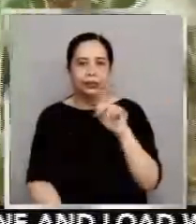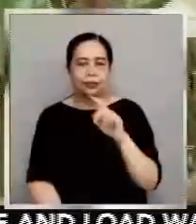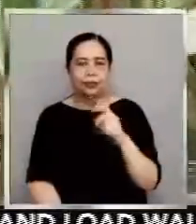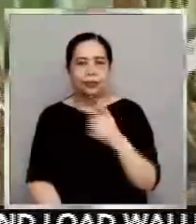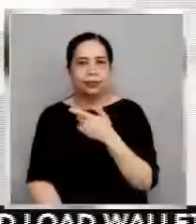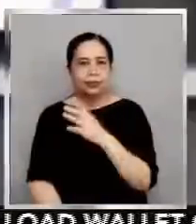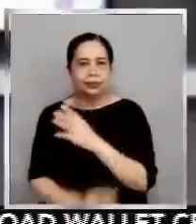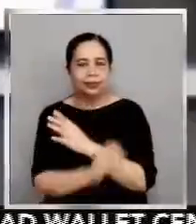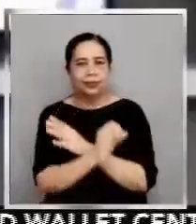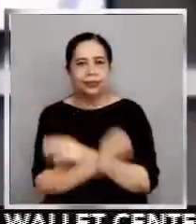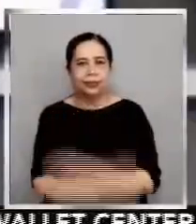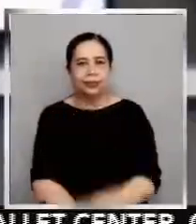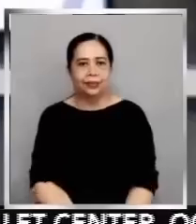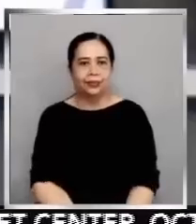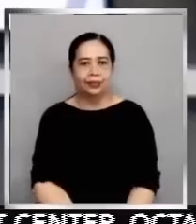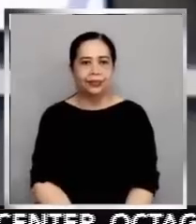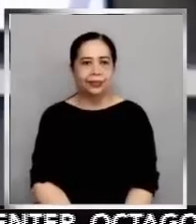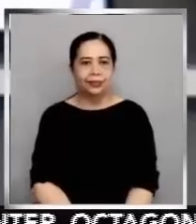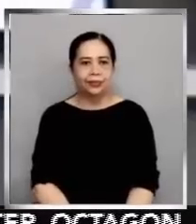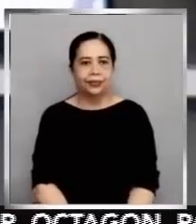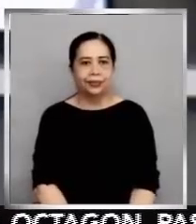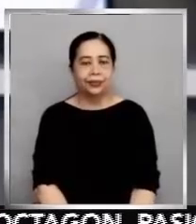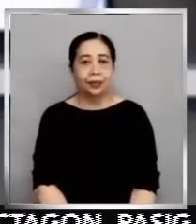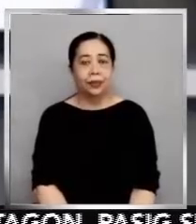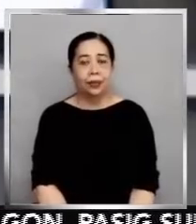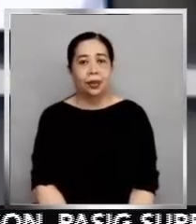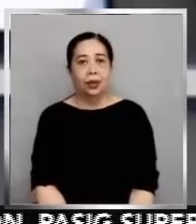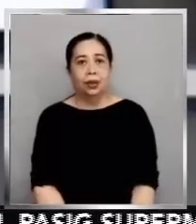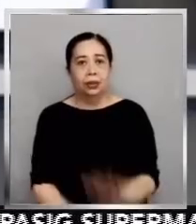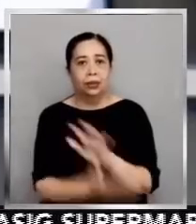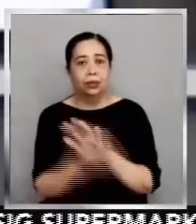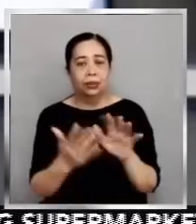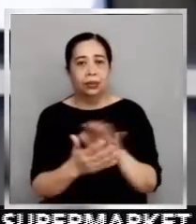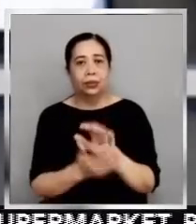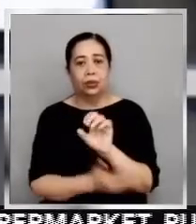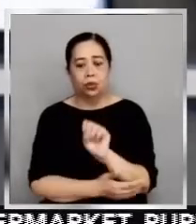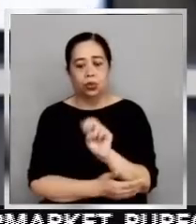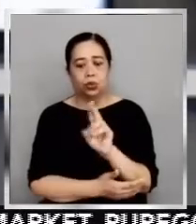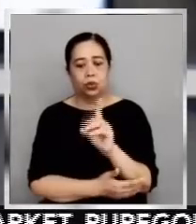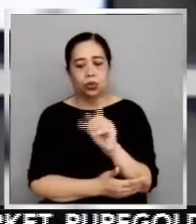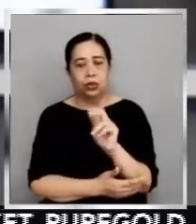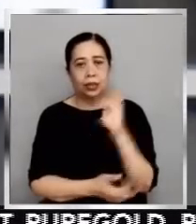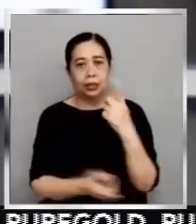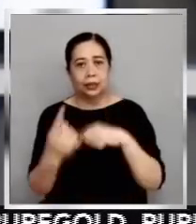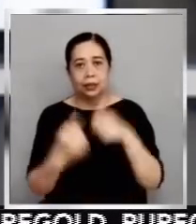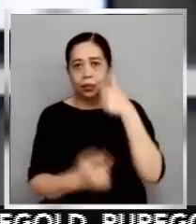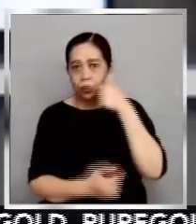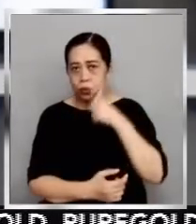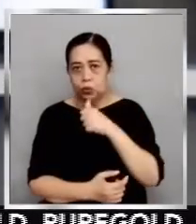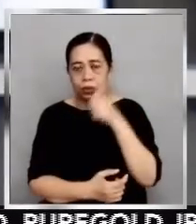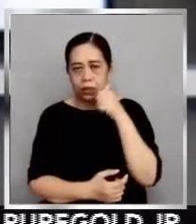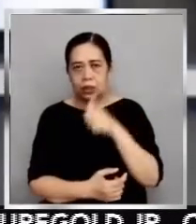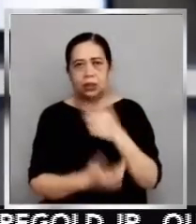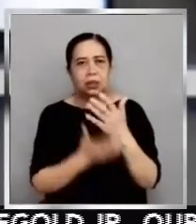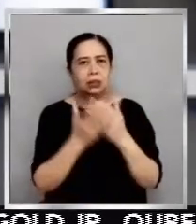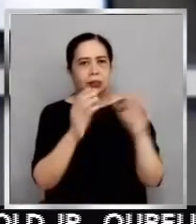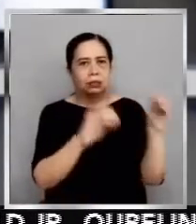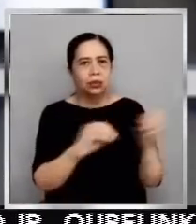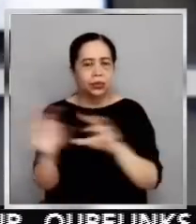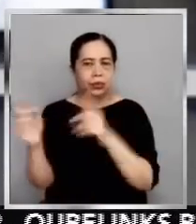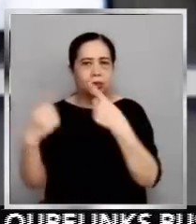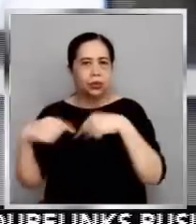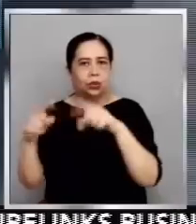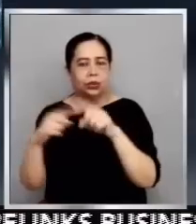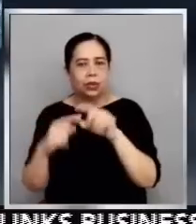oras. Sa gitna ng gulo sa Sudan, mahigit 100 mga sibilyan ang inilikas at nasa Jeddah, Saudi Arabia